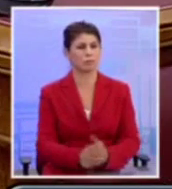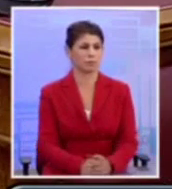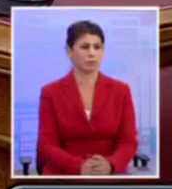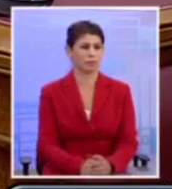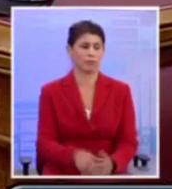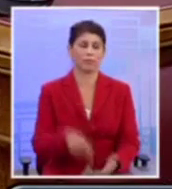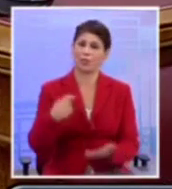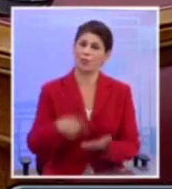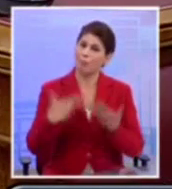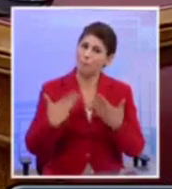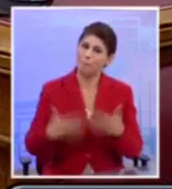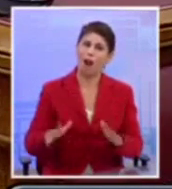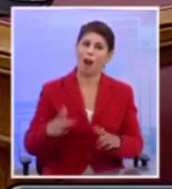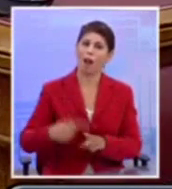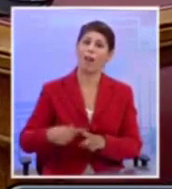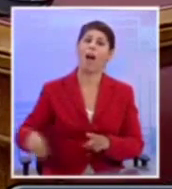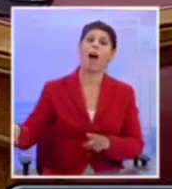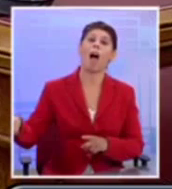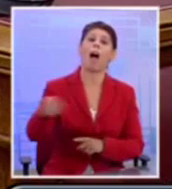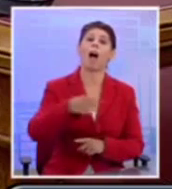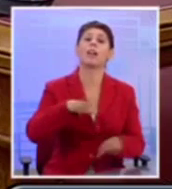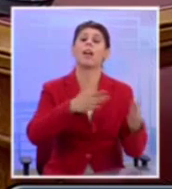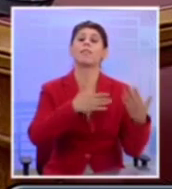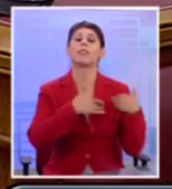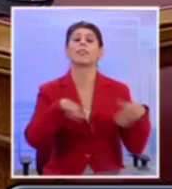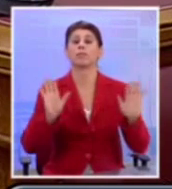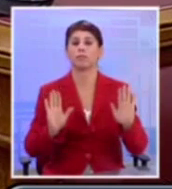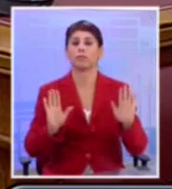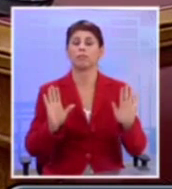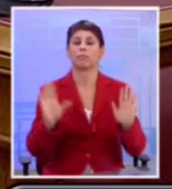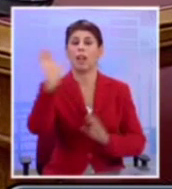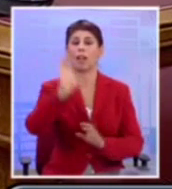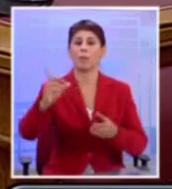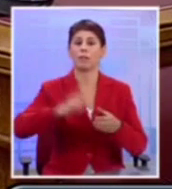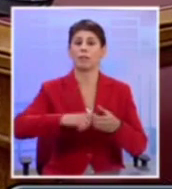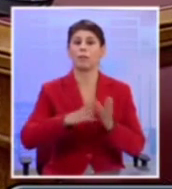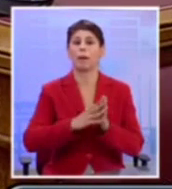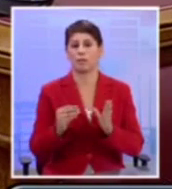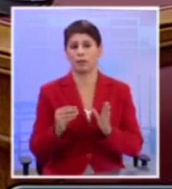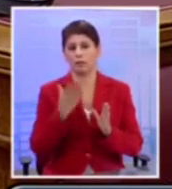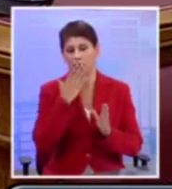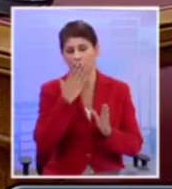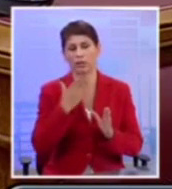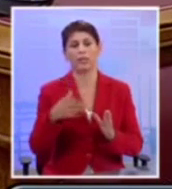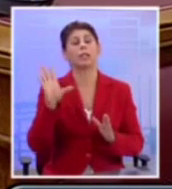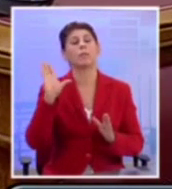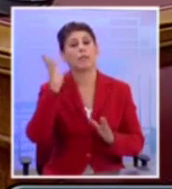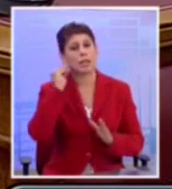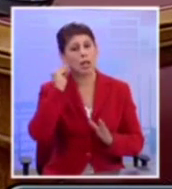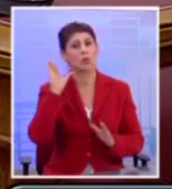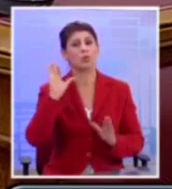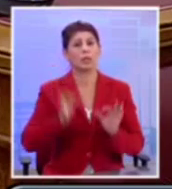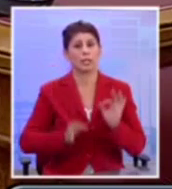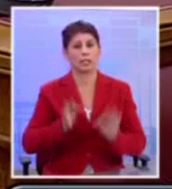Το πλήρωσε ήδη ο ελληνικός λαός. Άλλοι δεν ευθύνονται? Οι Ευρωπαίοι εταίροι μας, παραδείγματος χάρη, που δεν θέλουν να ακούσουν και να